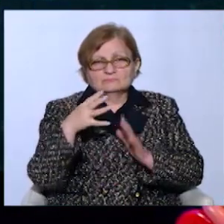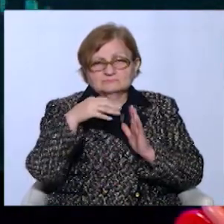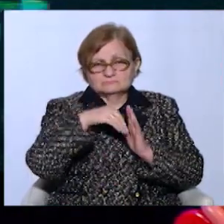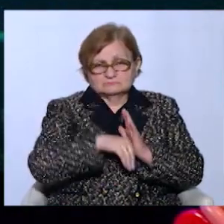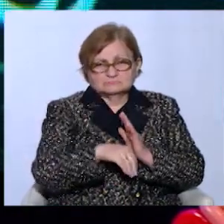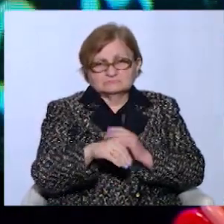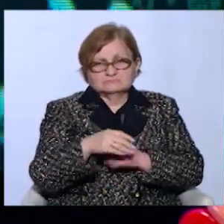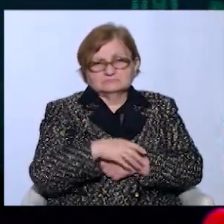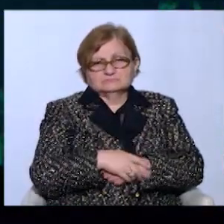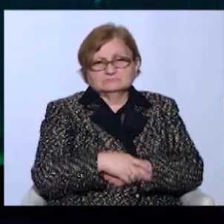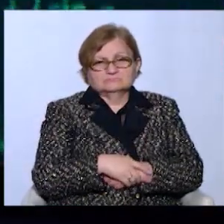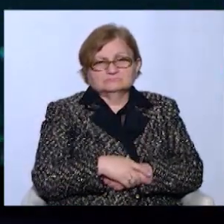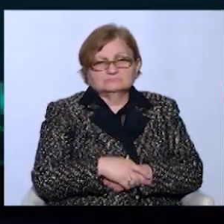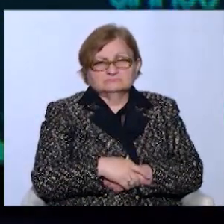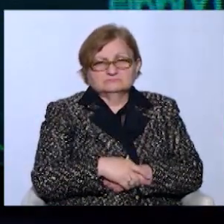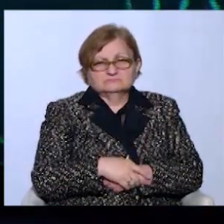შეტევა. გავყოთ.